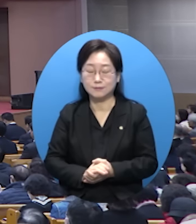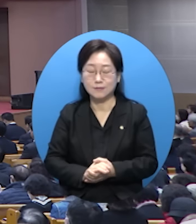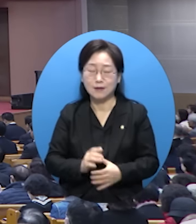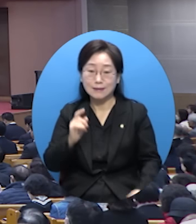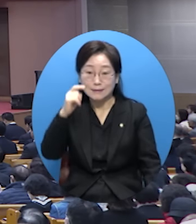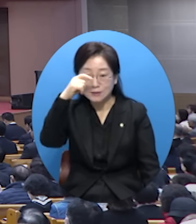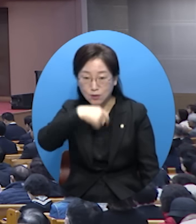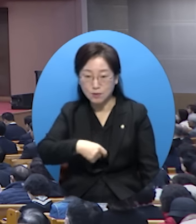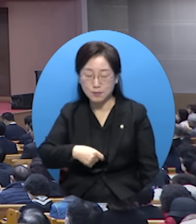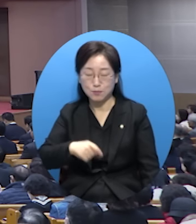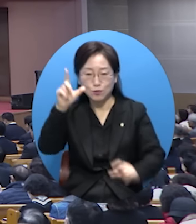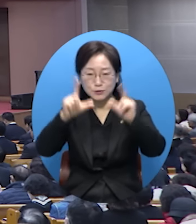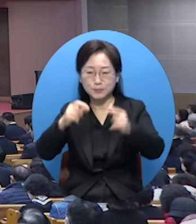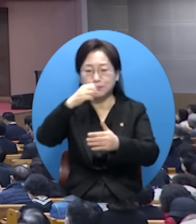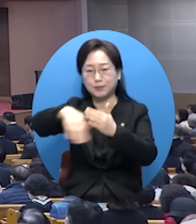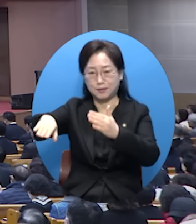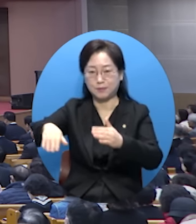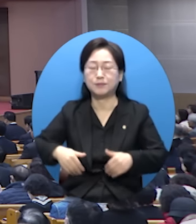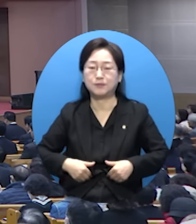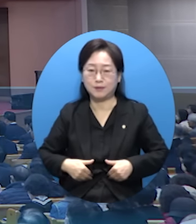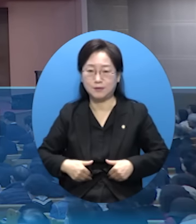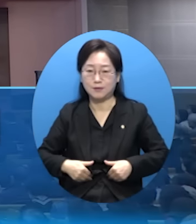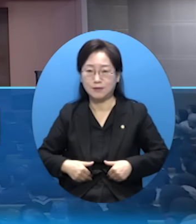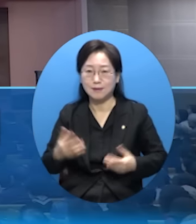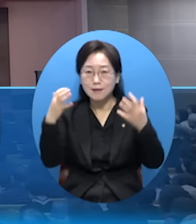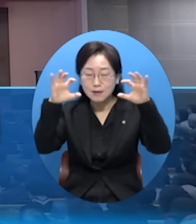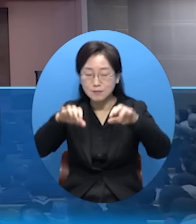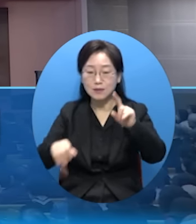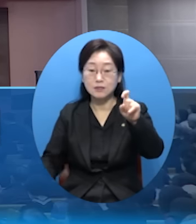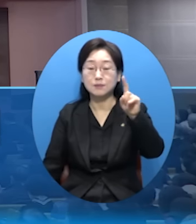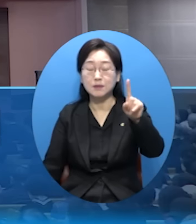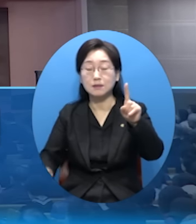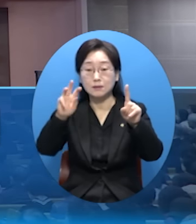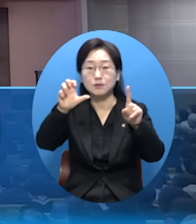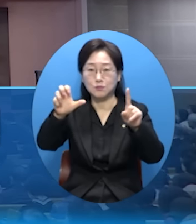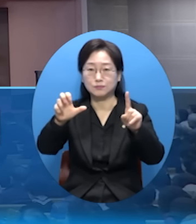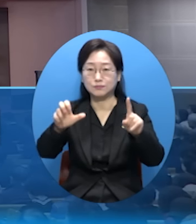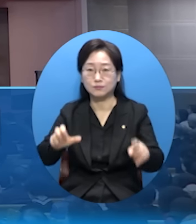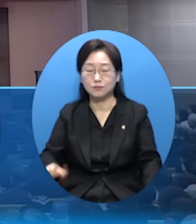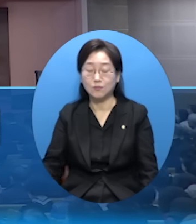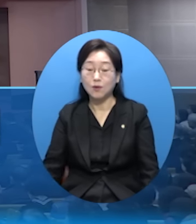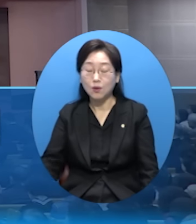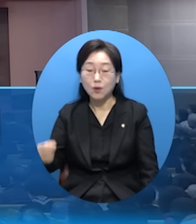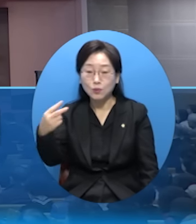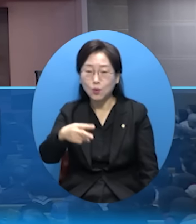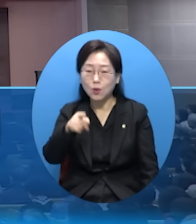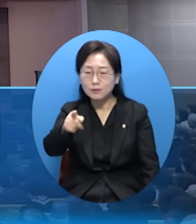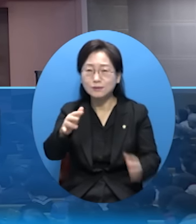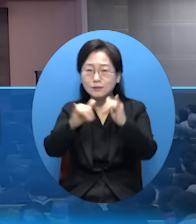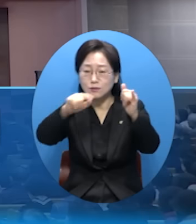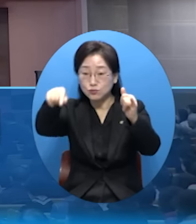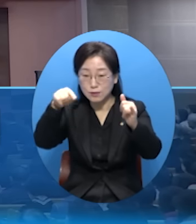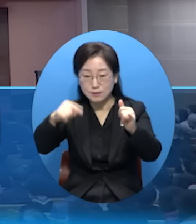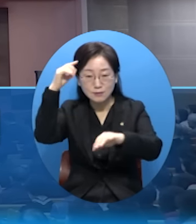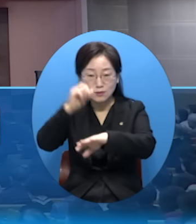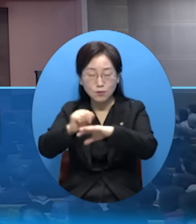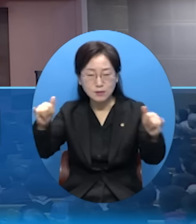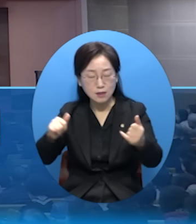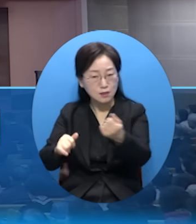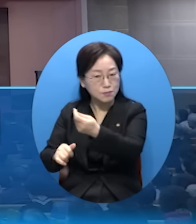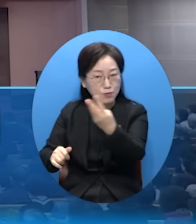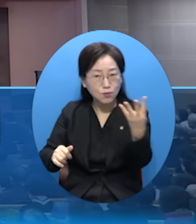모습이 제거되어야 합니다. 다니엘서 11장 35절에 이렇게 말씀합니다. 또 그들 중 지혜로운 자 몇